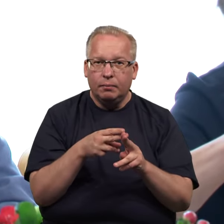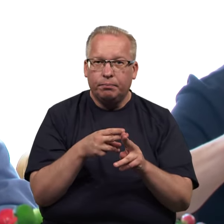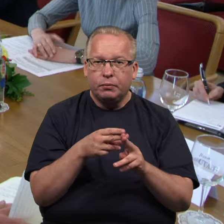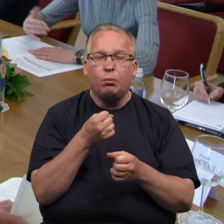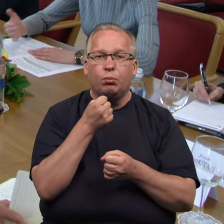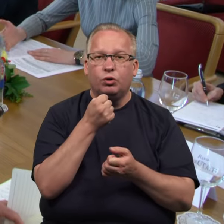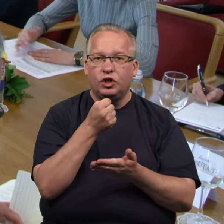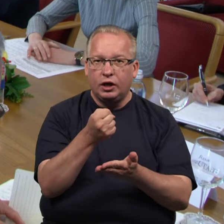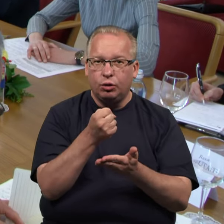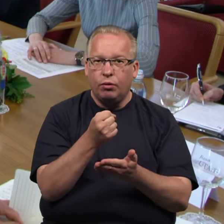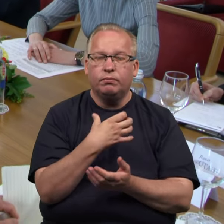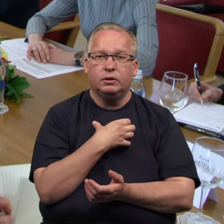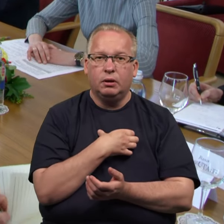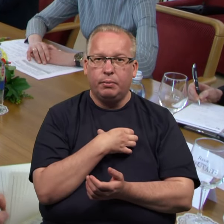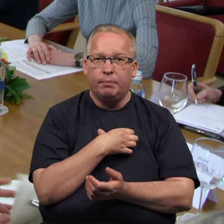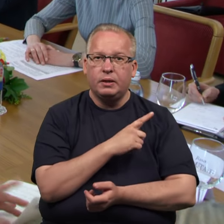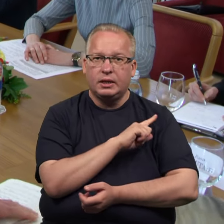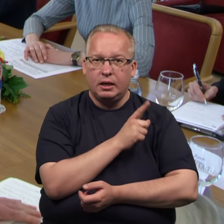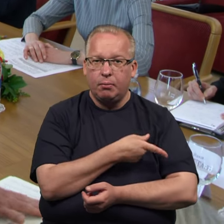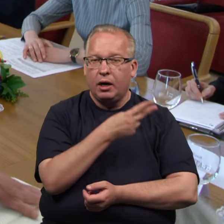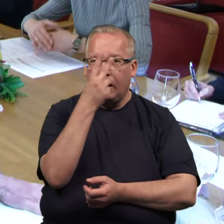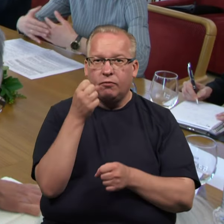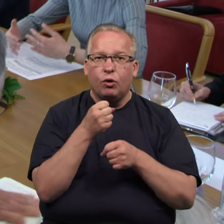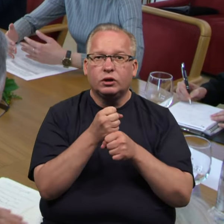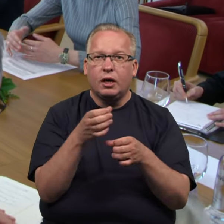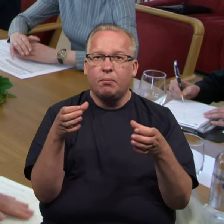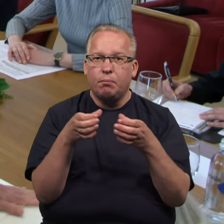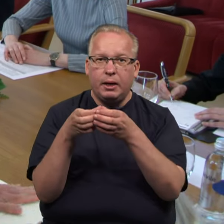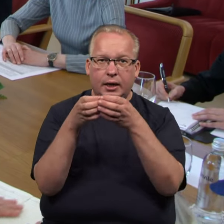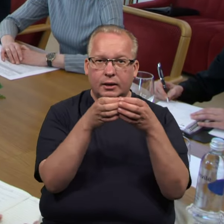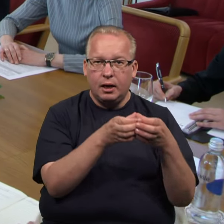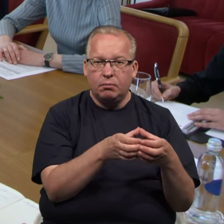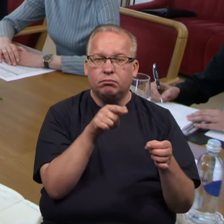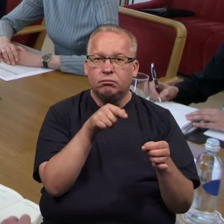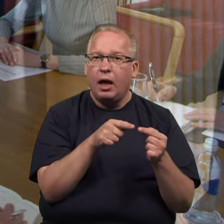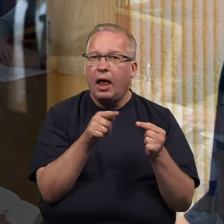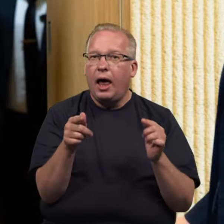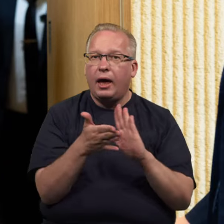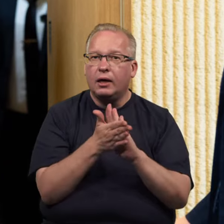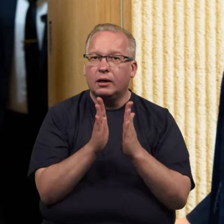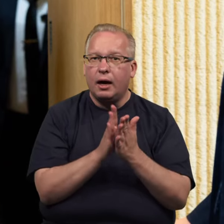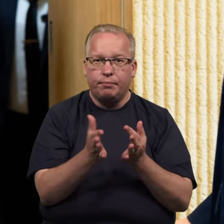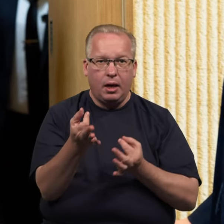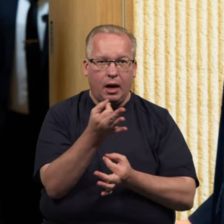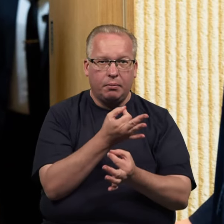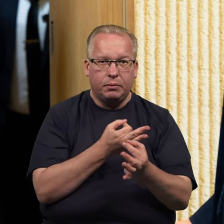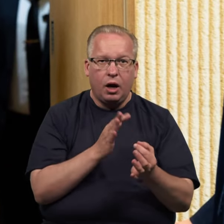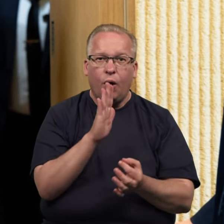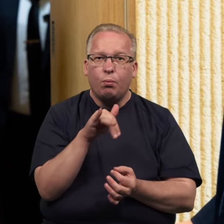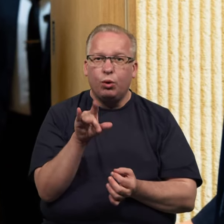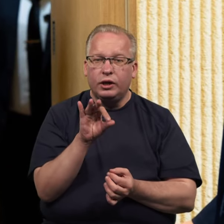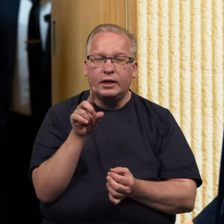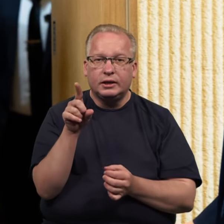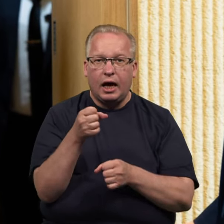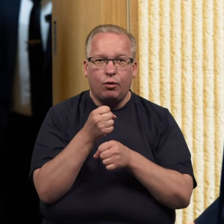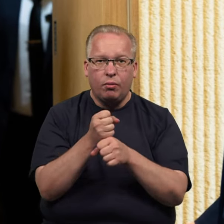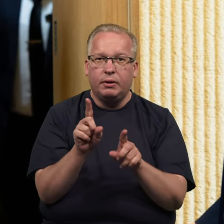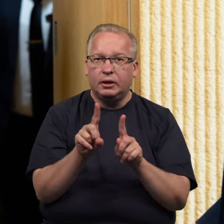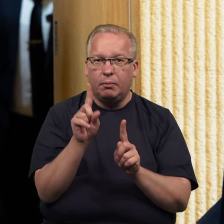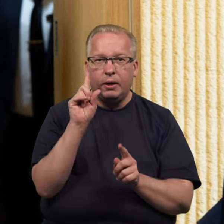stiprinimas. Aktuali tema – Vokietijos brigados dislokavimo Lietuvoje eiga. Ji aptariama ir su Bundestago delegacija, ir